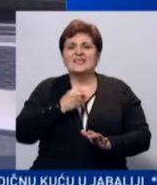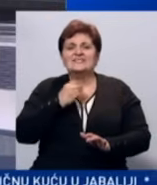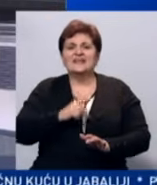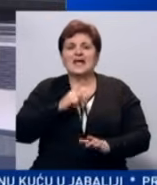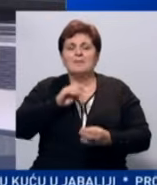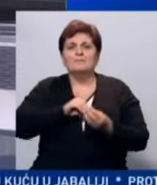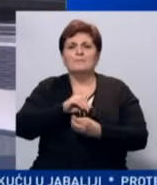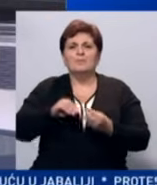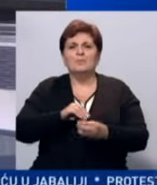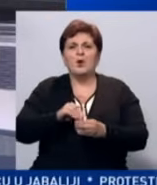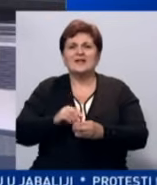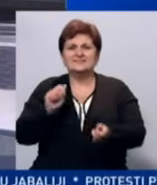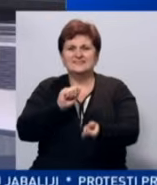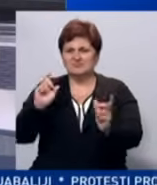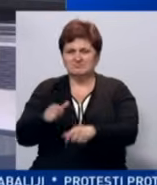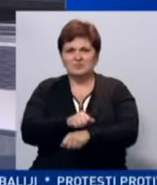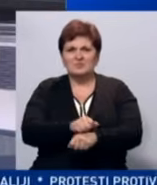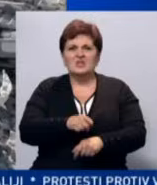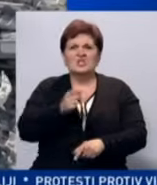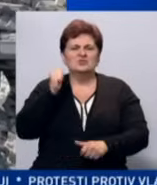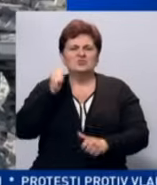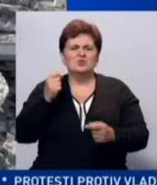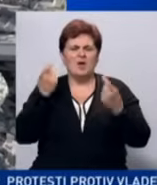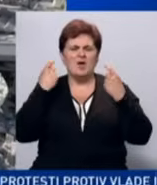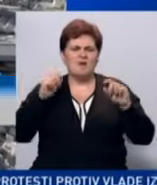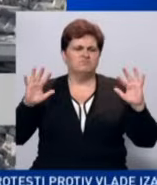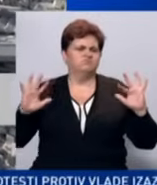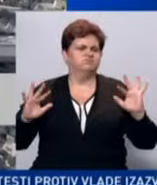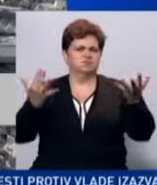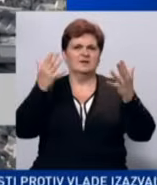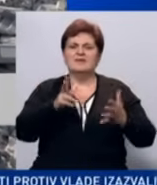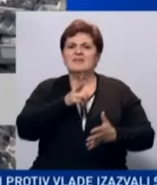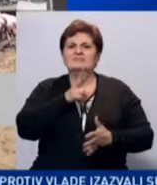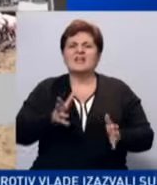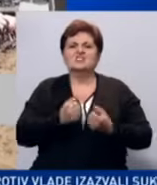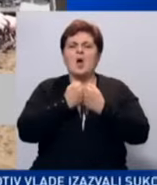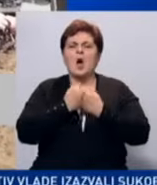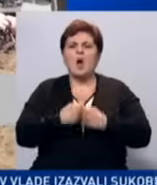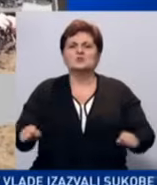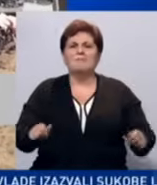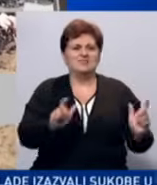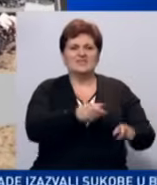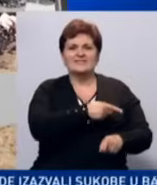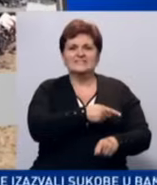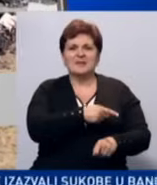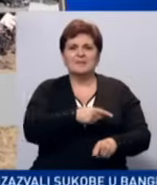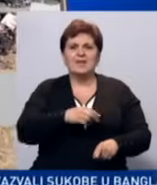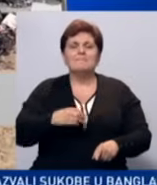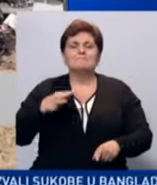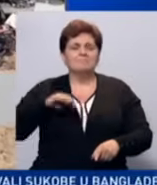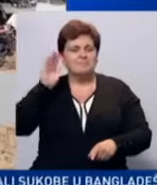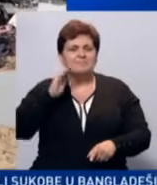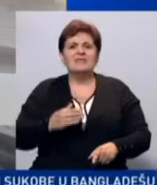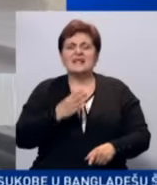kojima i porodice talaca i sinoć su masovno protestirali u Tel Avivu i tražili oslobađanje talaca. Premijer Izraela